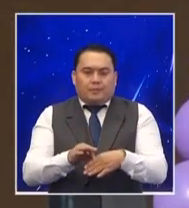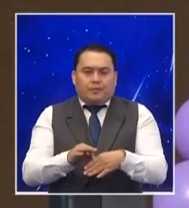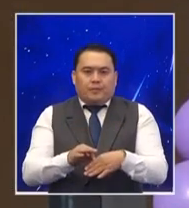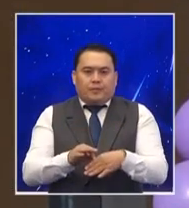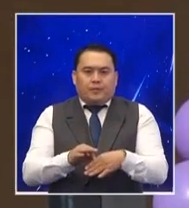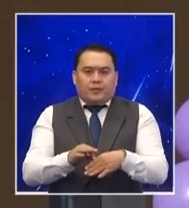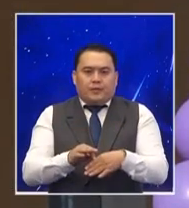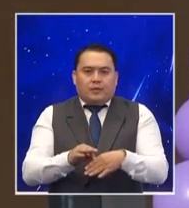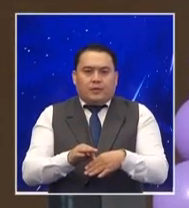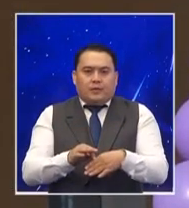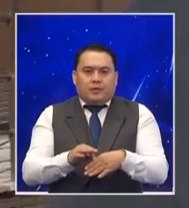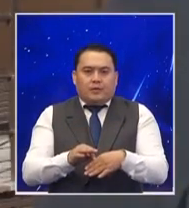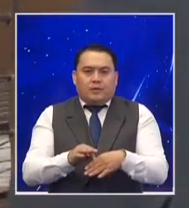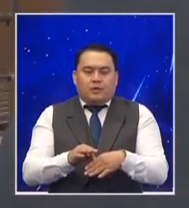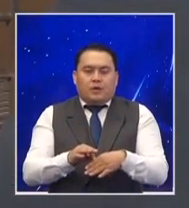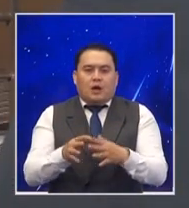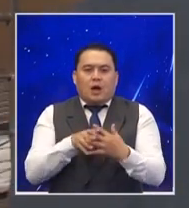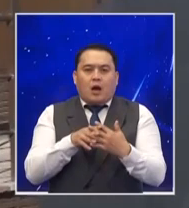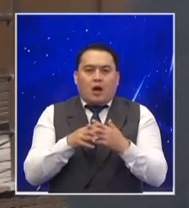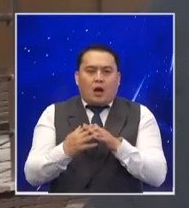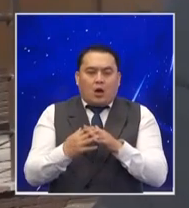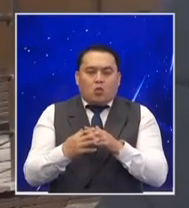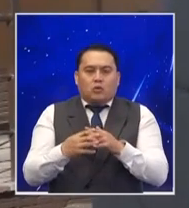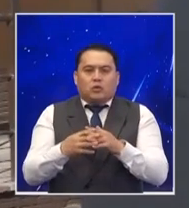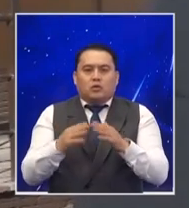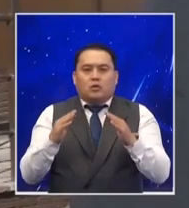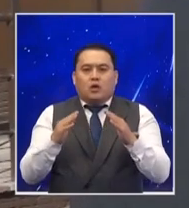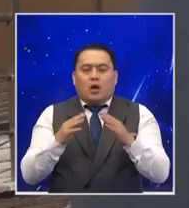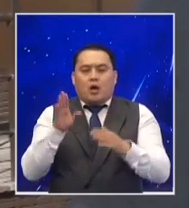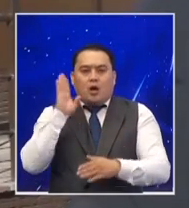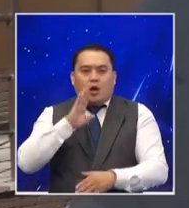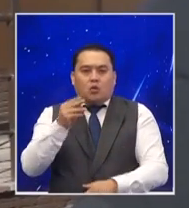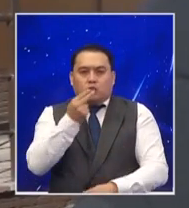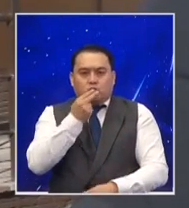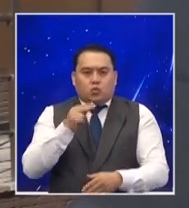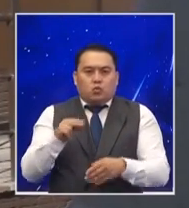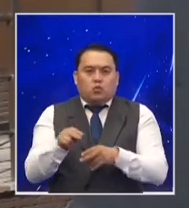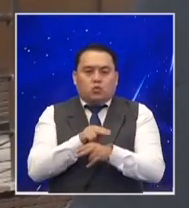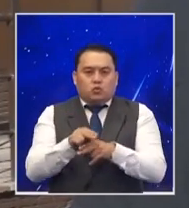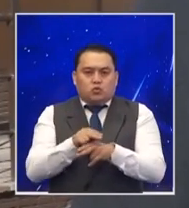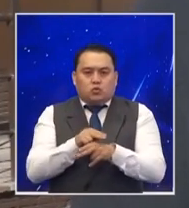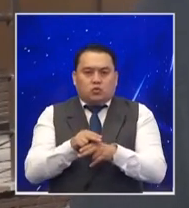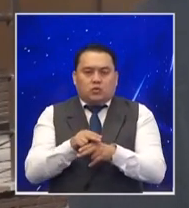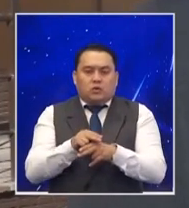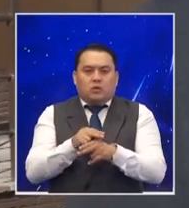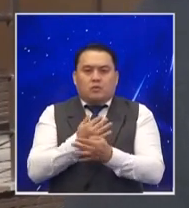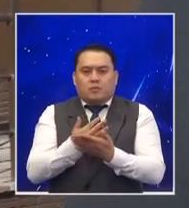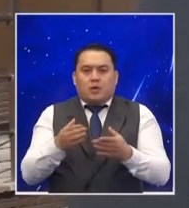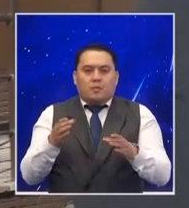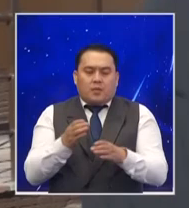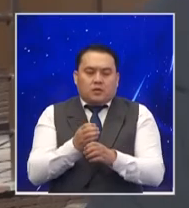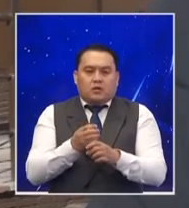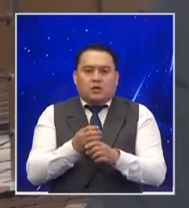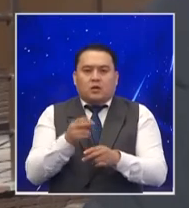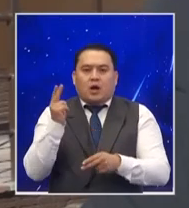Сонымен қатар Саржаз ауылындағы, Ақпейіт ауылындағы ауыз су құрылыс жұмыстарын, Тұзкөл ауылындағы кішігірім ауыз су